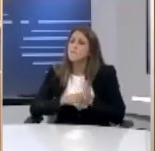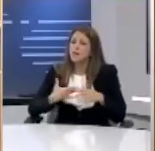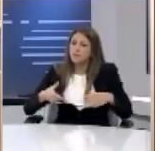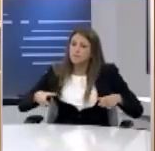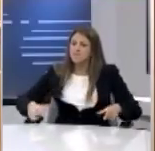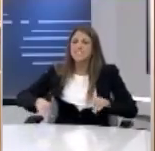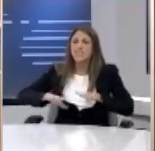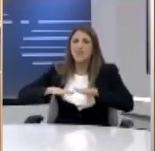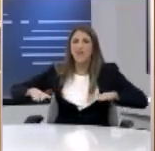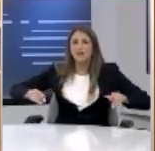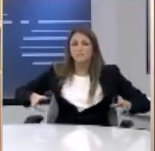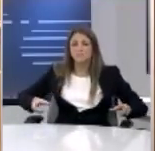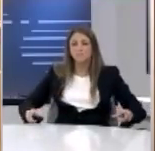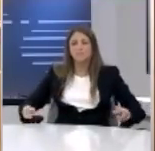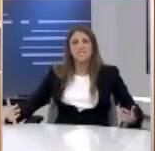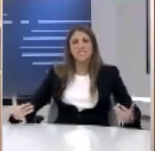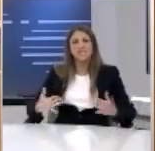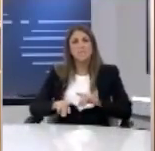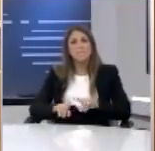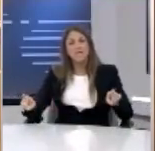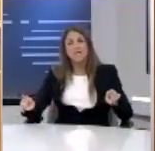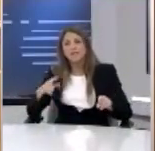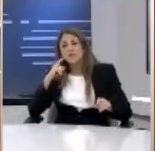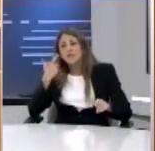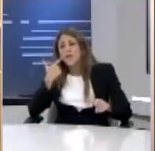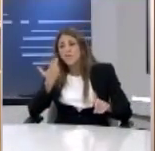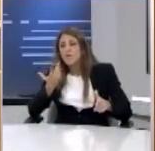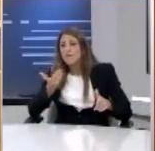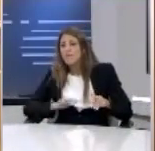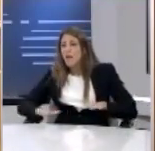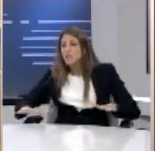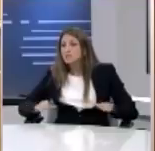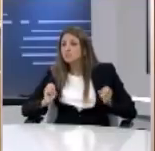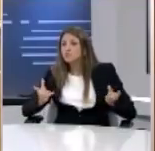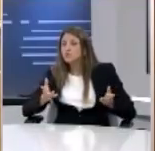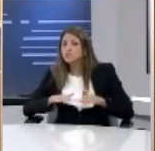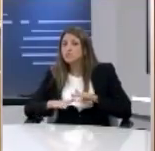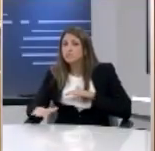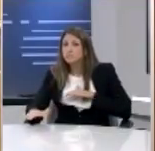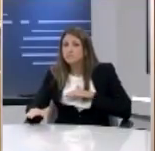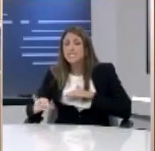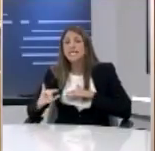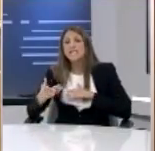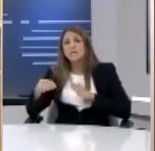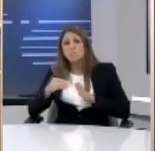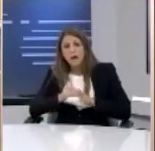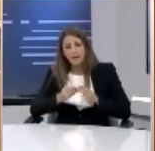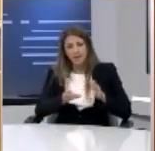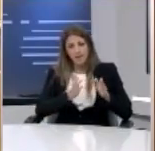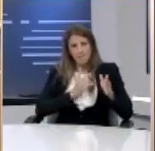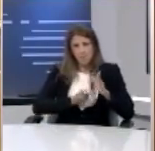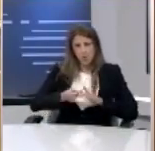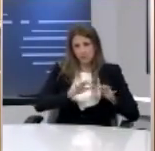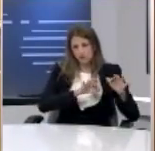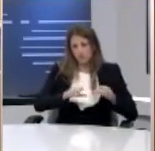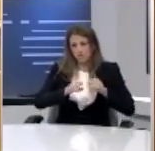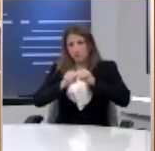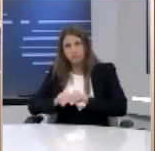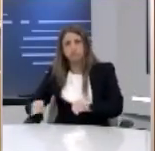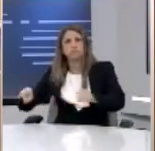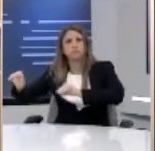εξετάσουμε την αποτροπή στη θάλασσα και οι επαναπροωθήσεις. Δεν είναι κακή ιδέα, αν χρειαστεί. Να τους κάνουμε να καταλάβουν, είπαν κάποιοι άλλοι